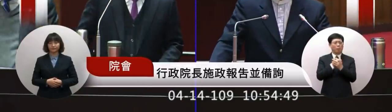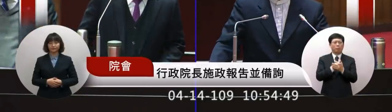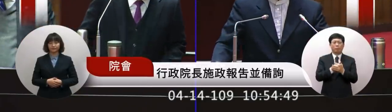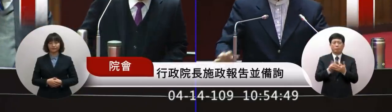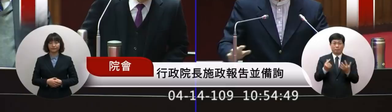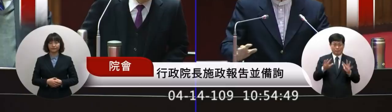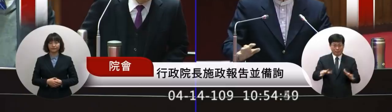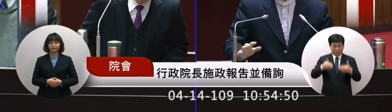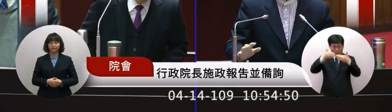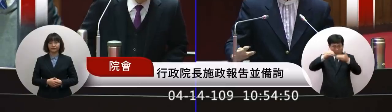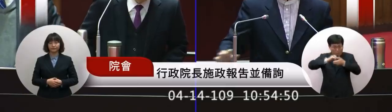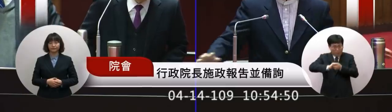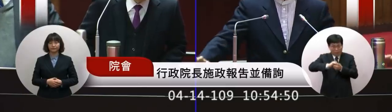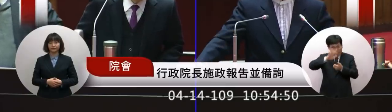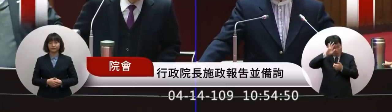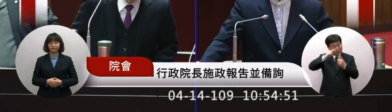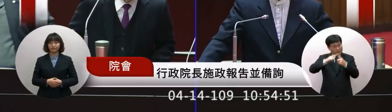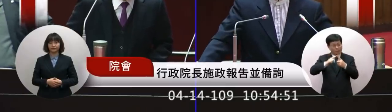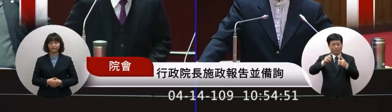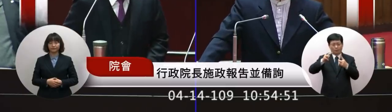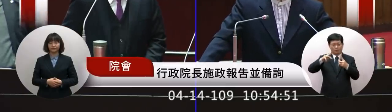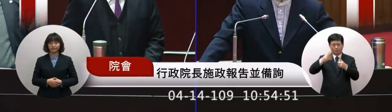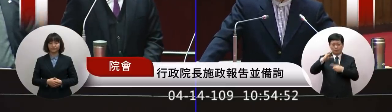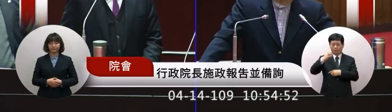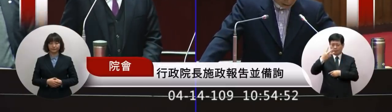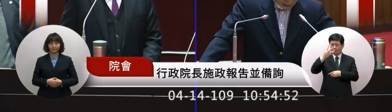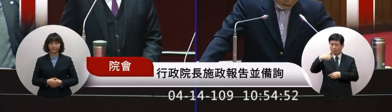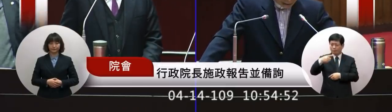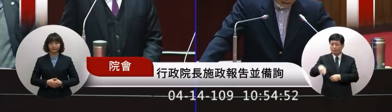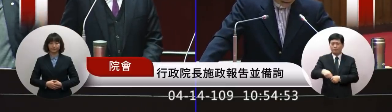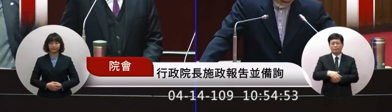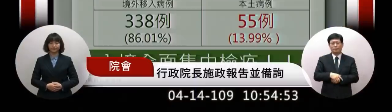今嘛确诊393，哈，